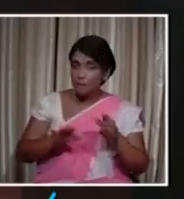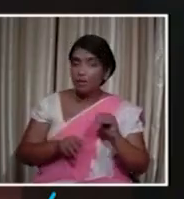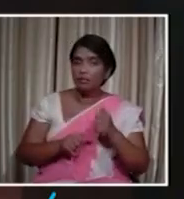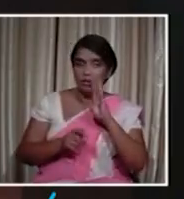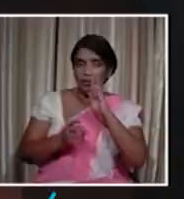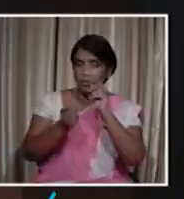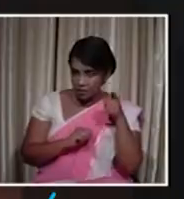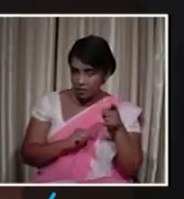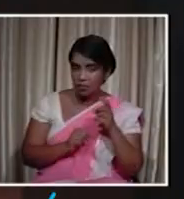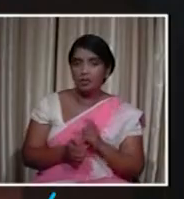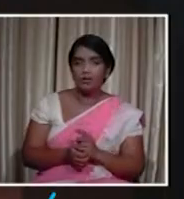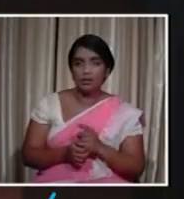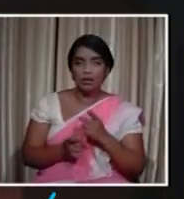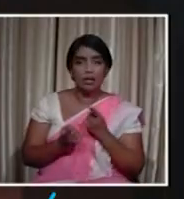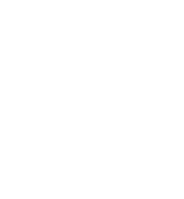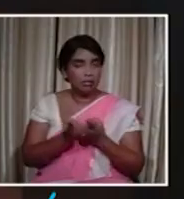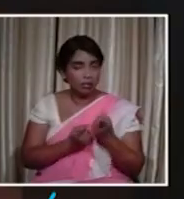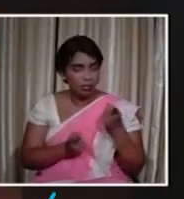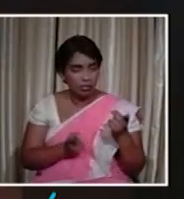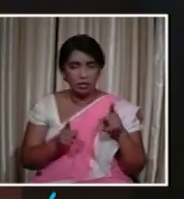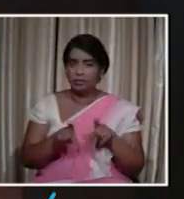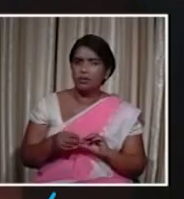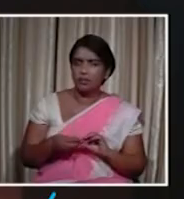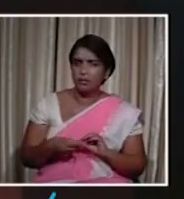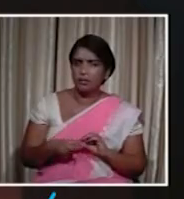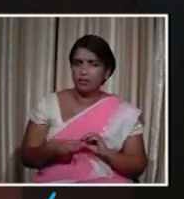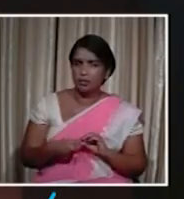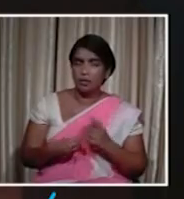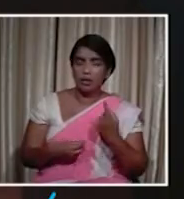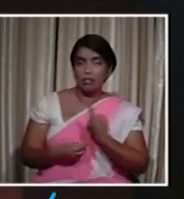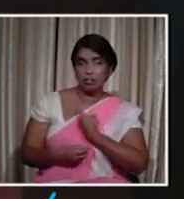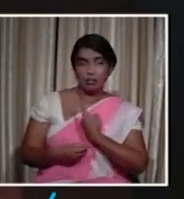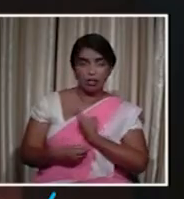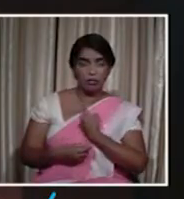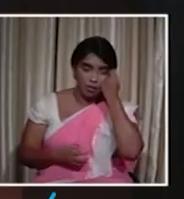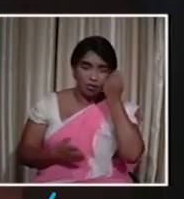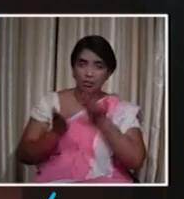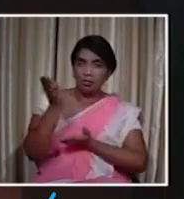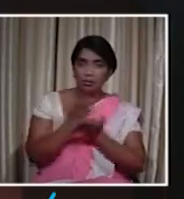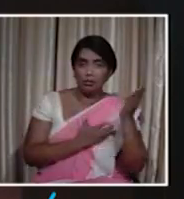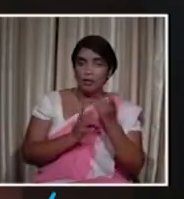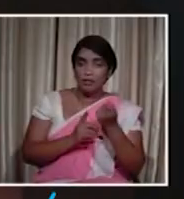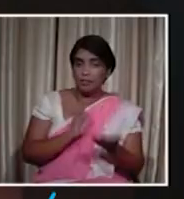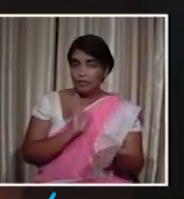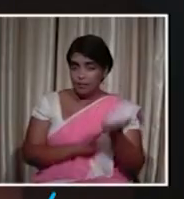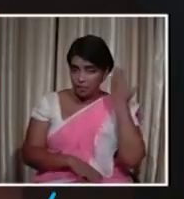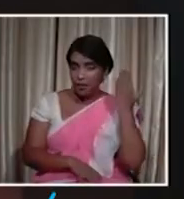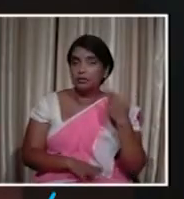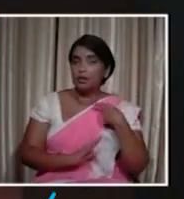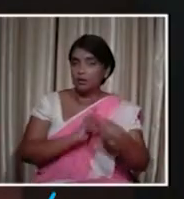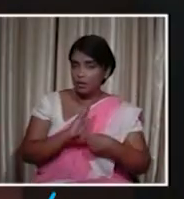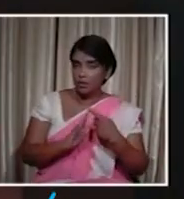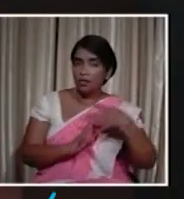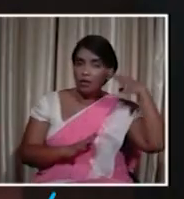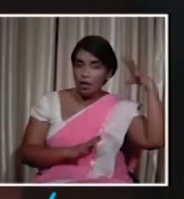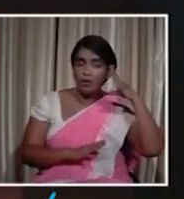සංශෝධනයක් ගෙනේනවා නම් තරඟකාරීත්වය ඉවත් කරලා තනි ඒක පුද්ගල යෝජනාවලට වැඩි මුදලකට අපේ රටේ